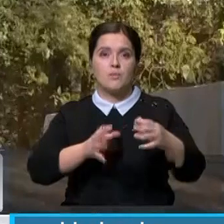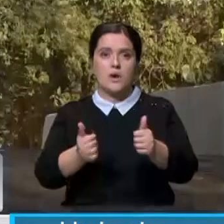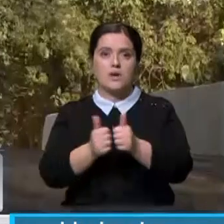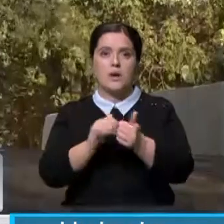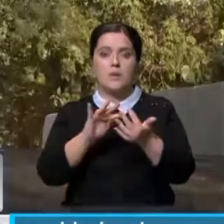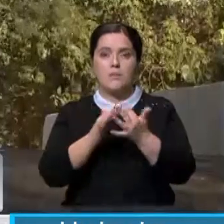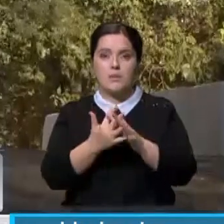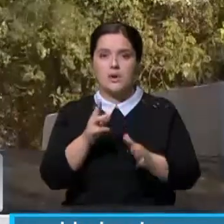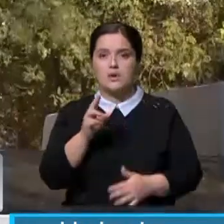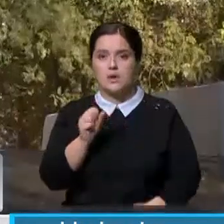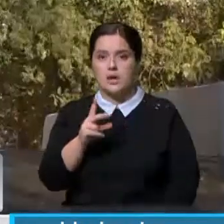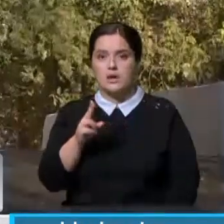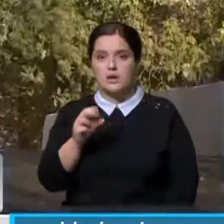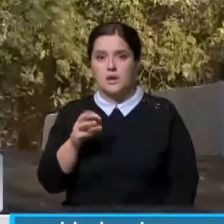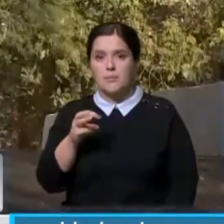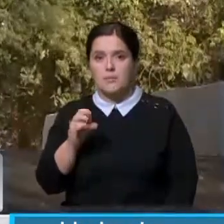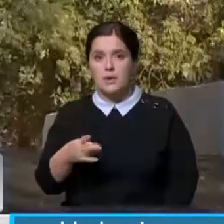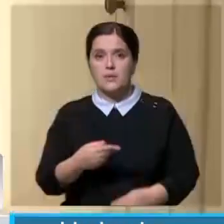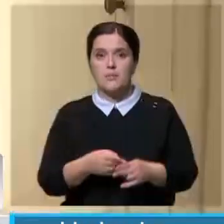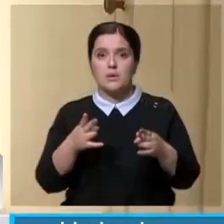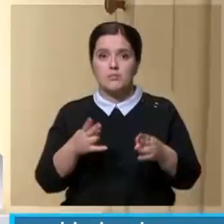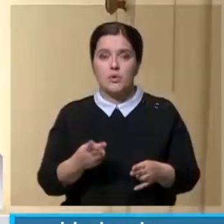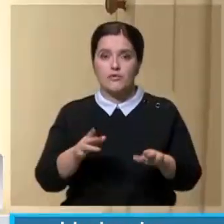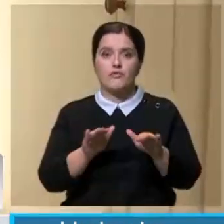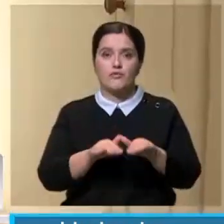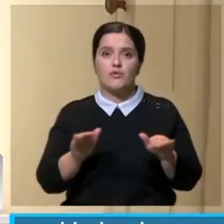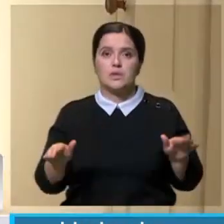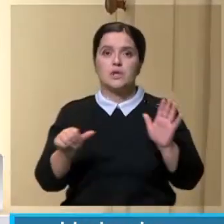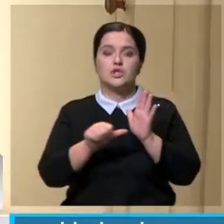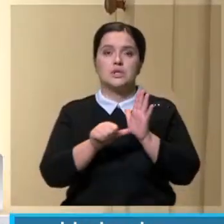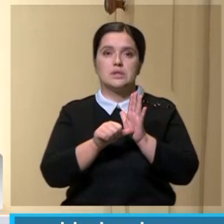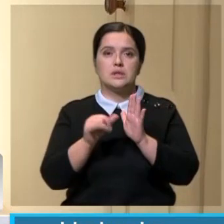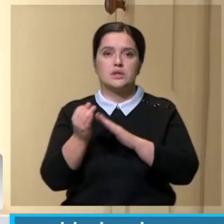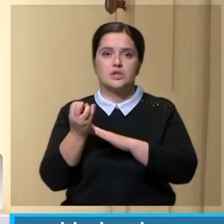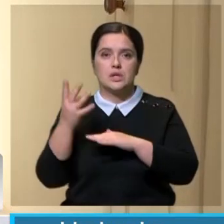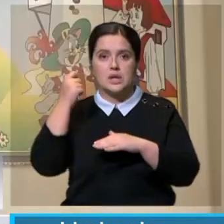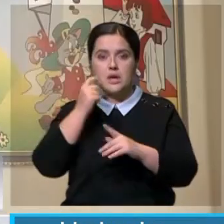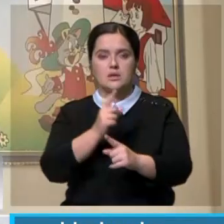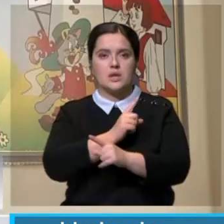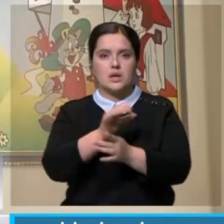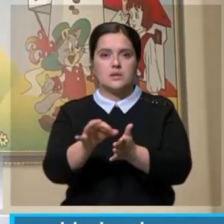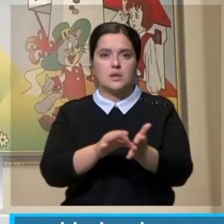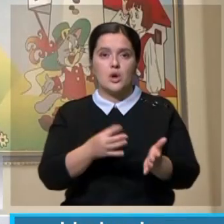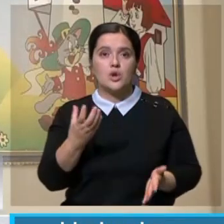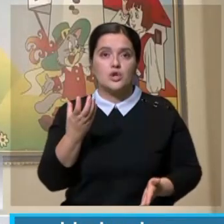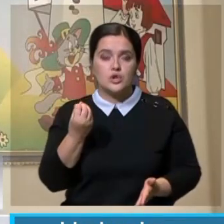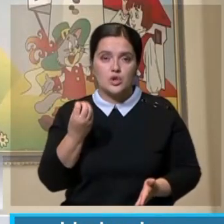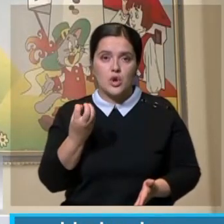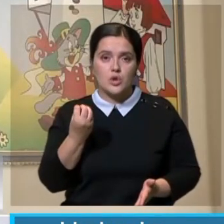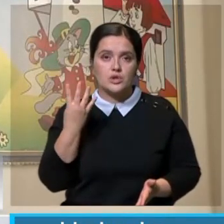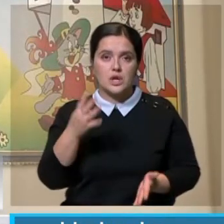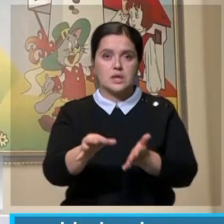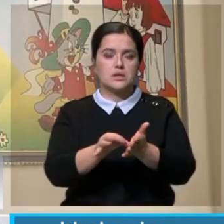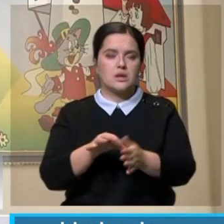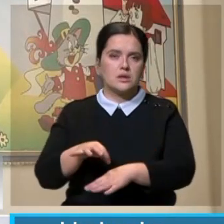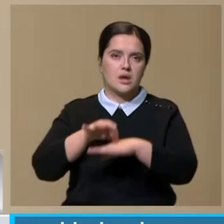автобус перевернулся возле поселка Калкаман. От полученных травм двое детей 6 и 14 лет скончались на месте. Еще